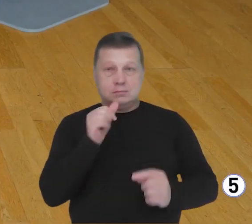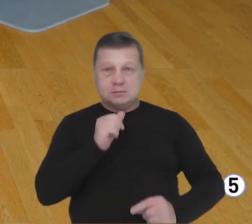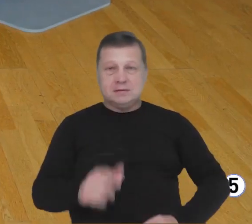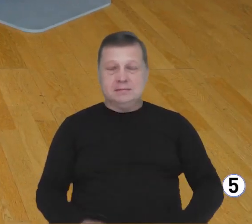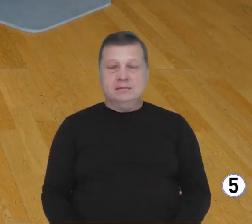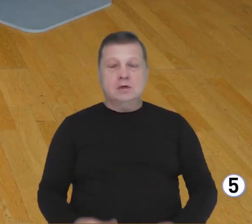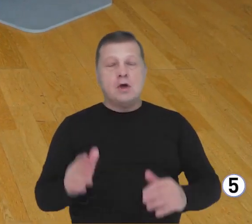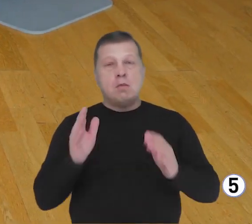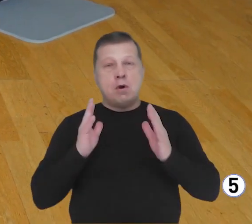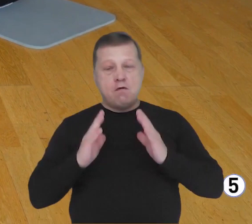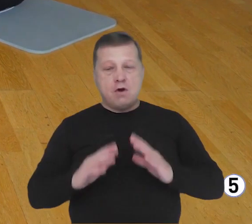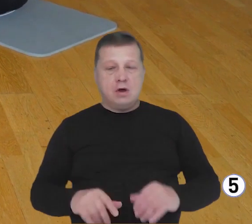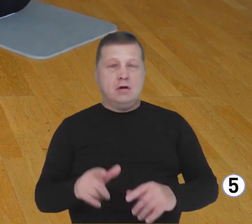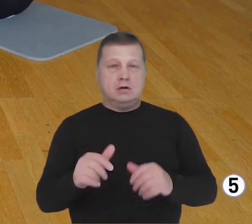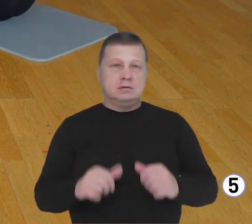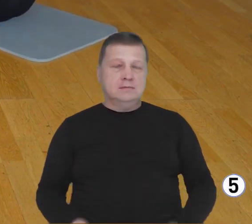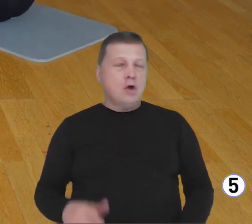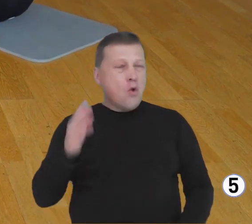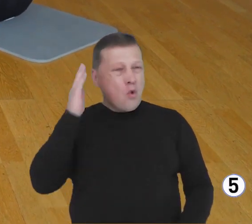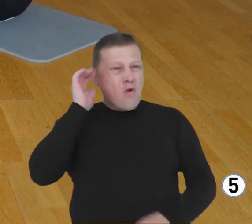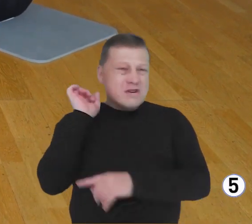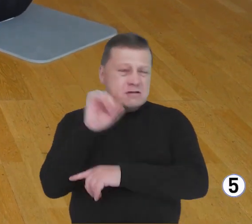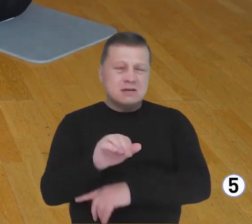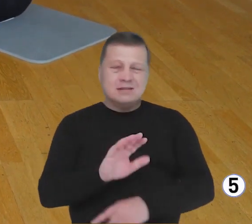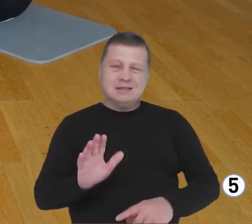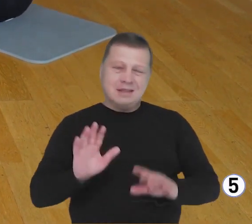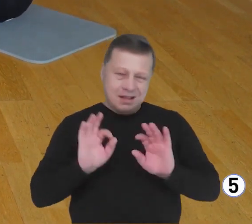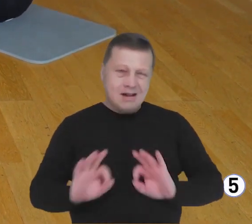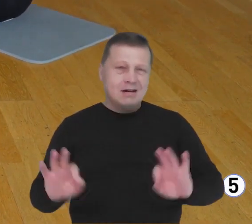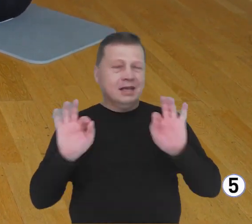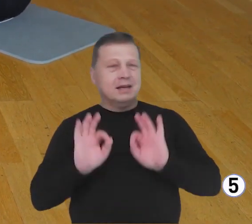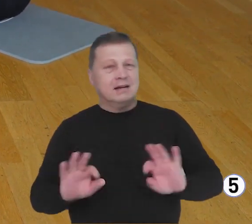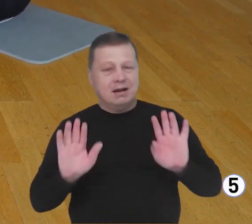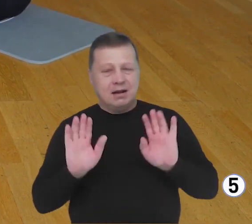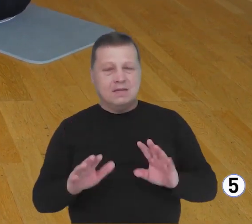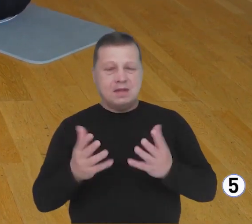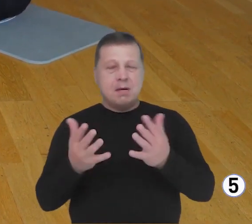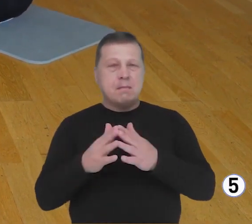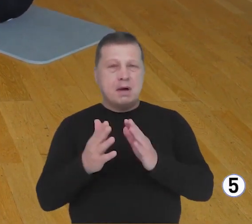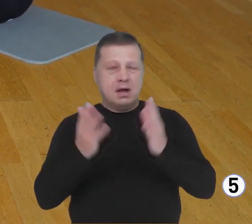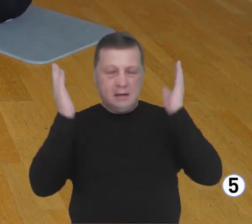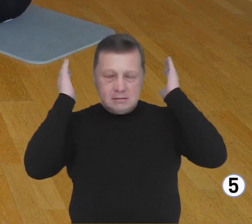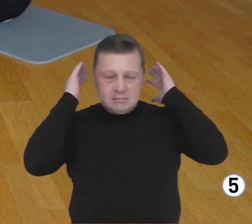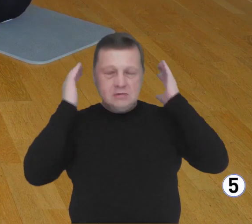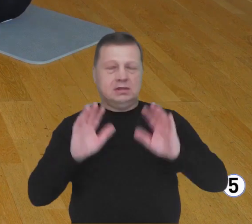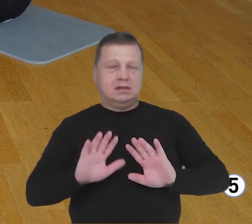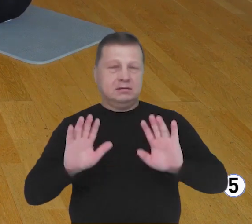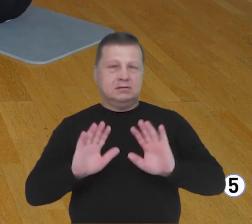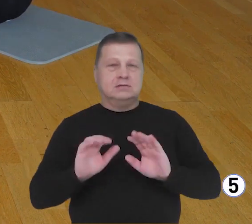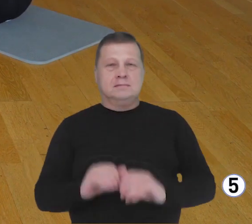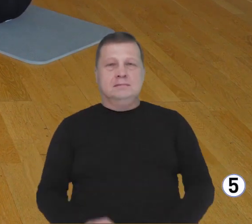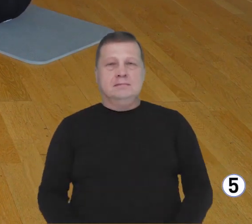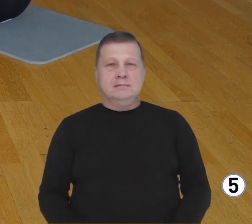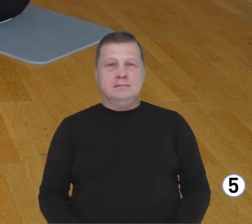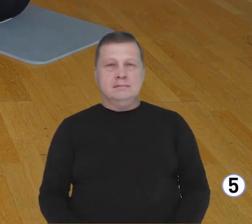Wykonujemy to powoli, spokojnie. Nie ciągniemy głowy, tylko delikatnie trzymamy opuszki palców na